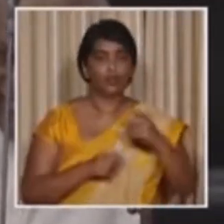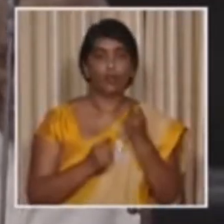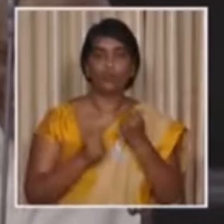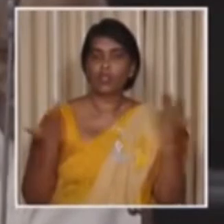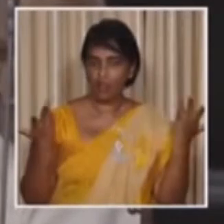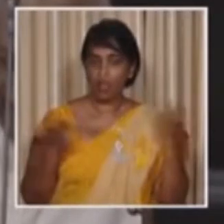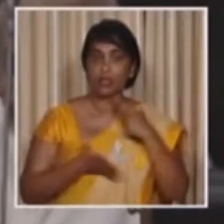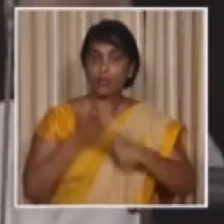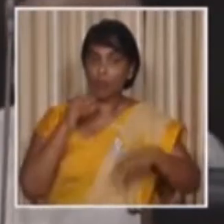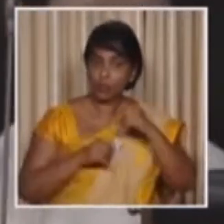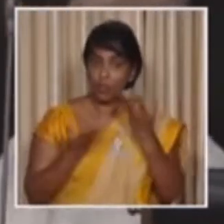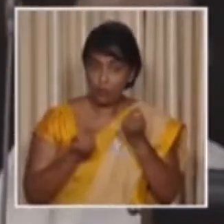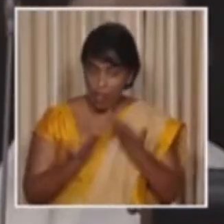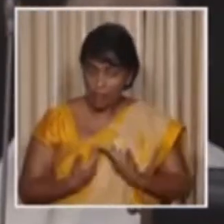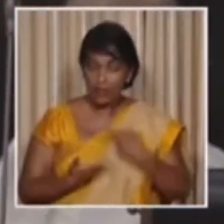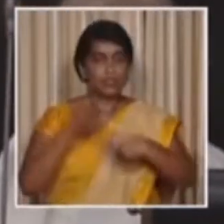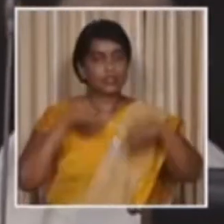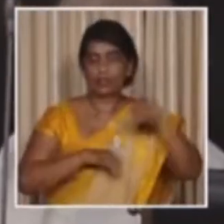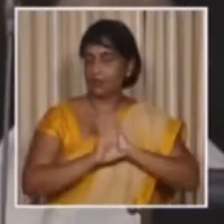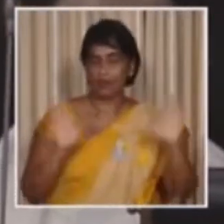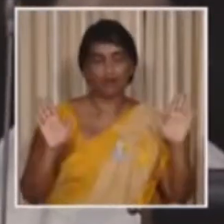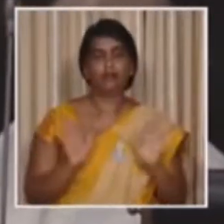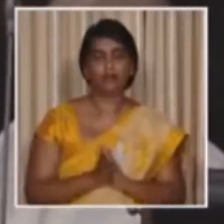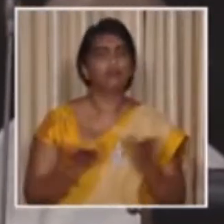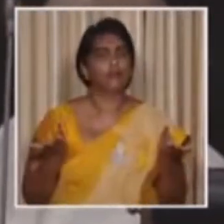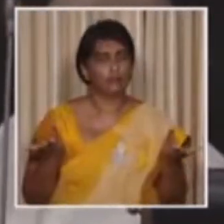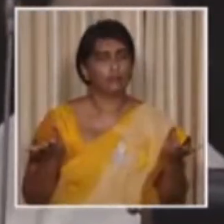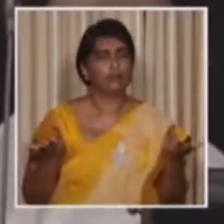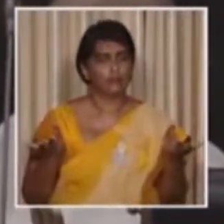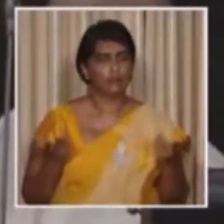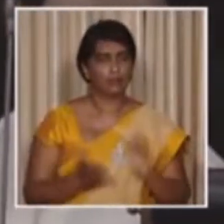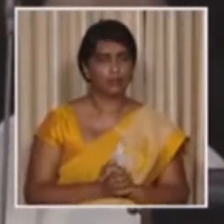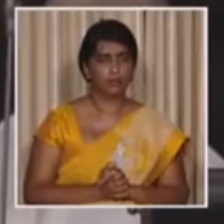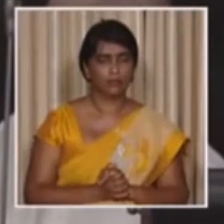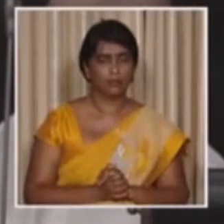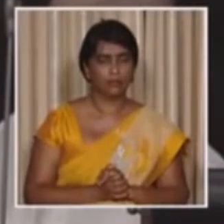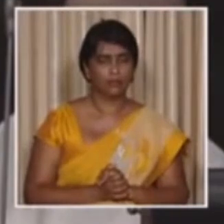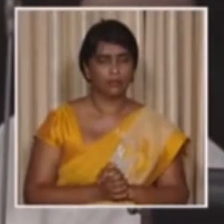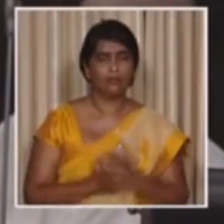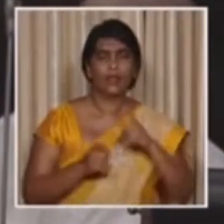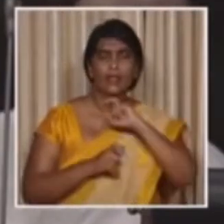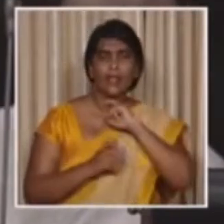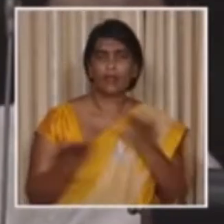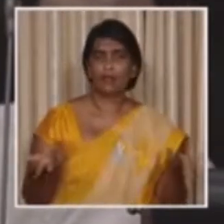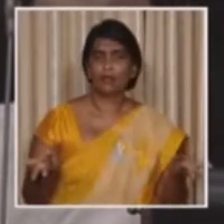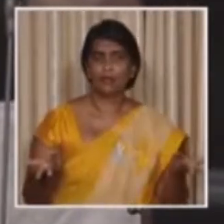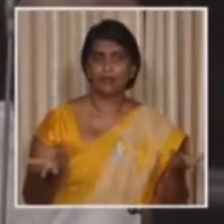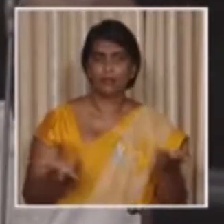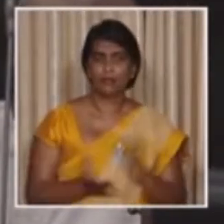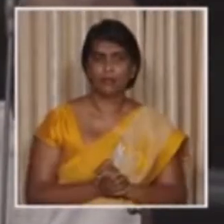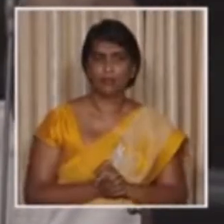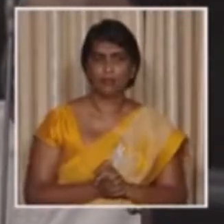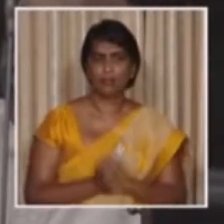නැහැ. මුදල් තිබුණත් ඡන්දයක් නැහැ. ඉතින් මොනා කරන්නේද? ඉතින් මොනාට දෙවිලා කෑ ගහන්නේ? මොකද්ද